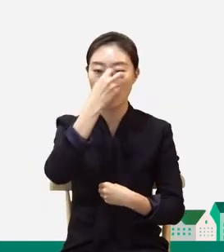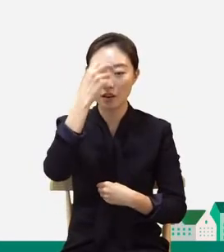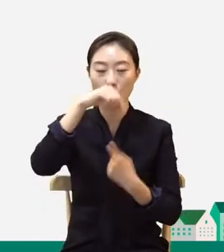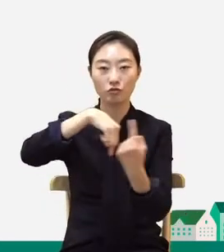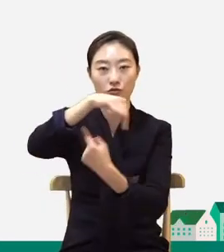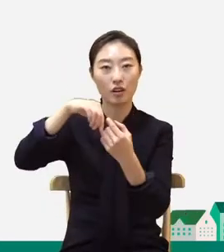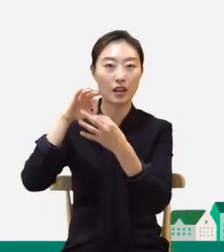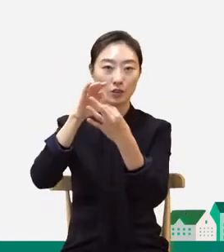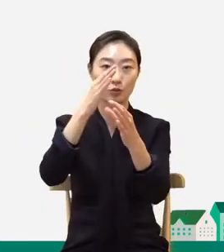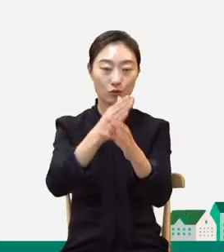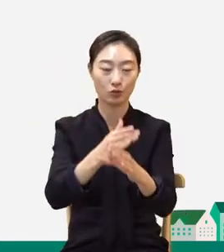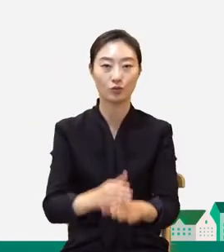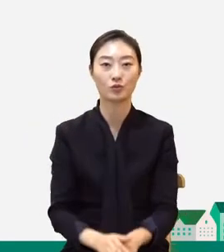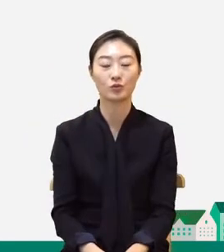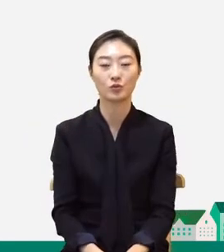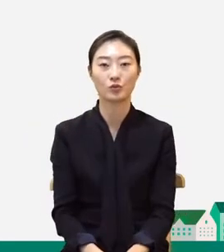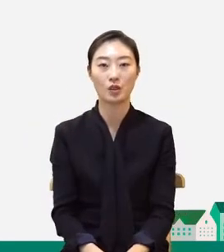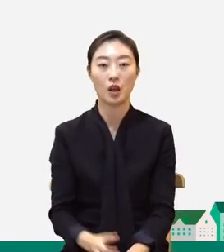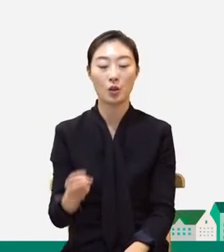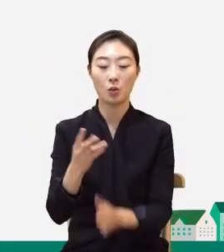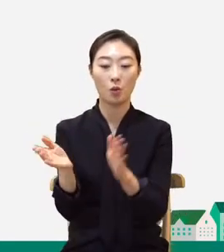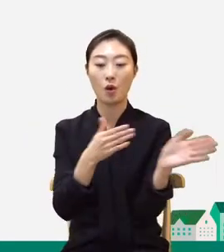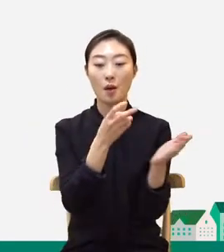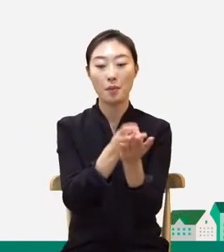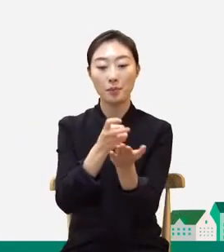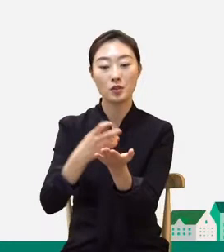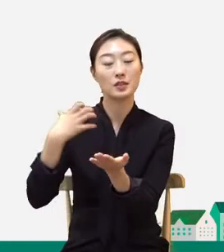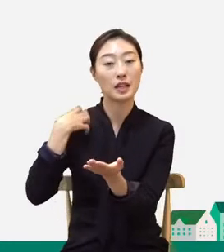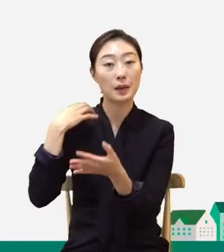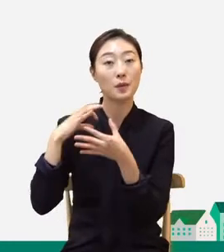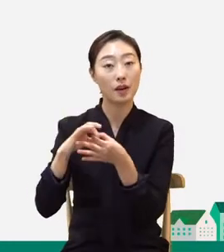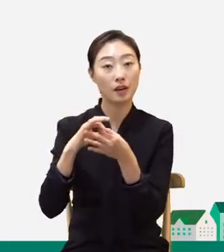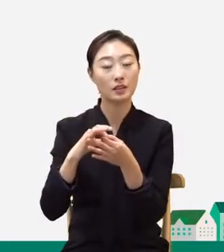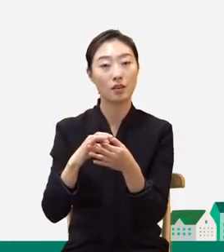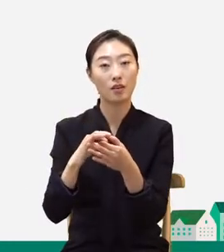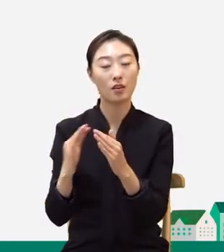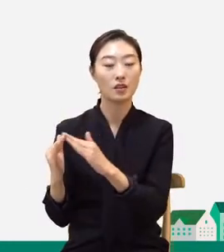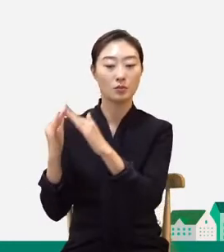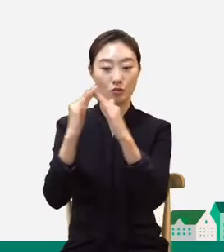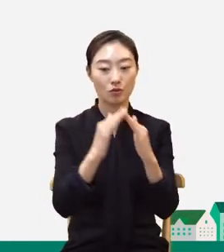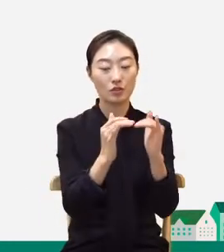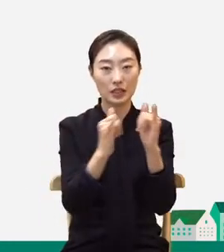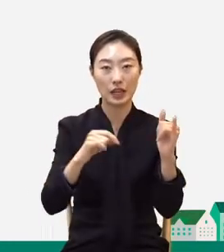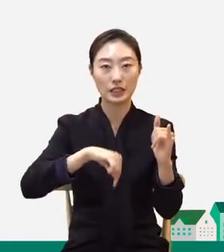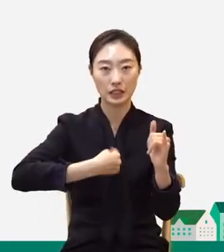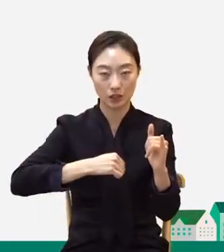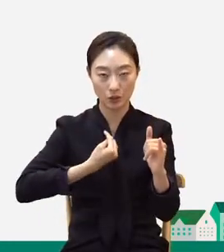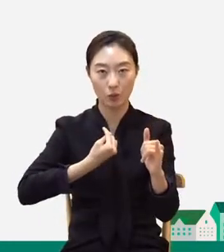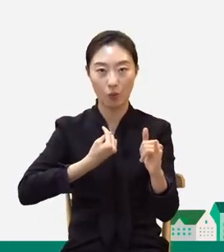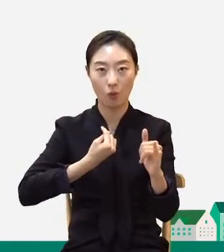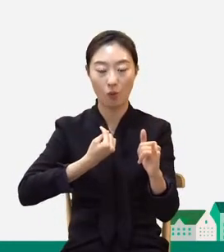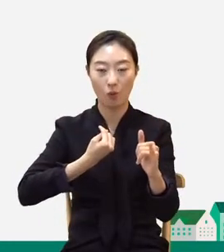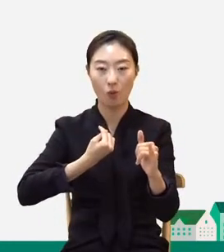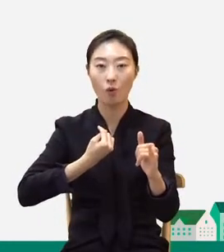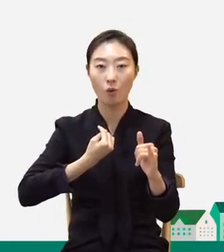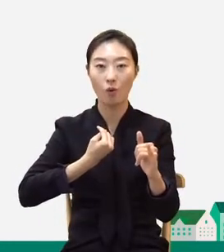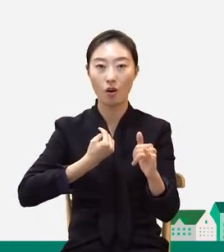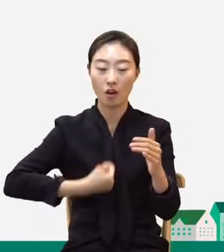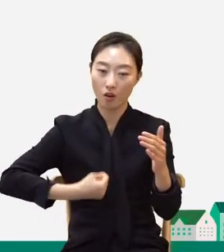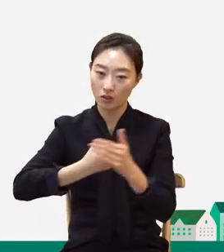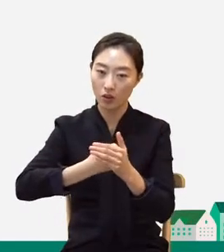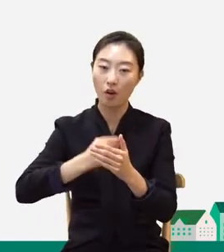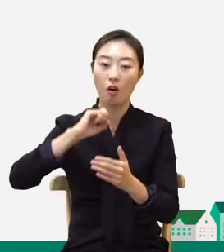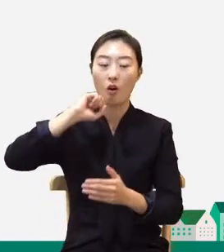지원을 하고 있습니다. 그리고 법률과 책임 부분에 있어서는 입주자가 스스로 이렇게 행사하기 어려운